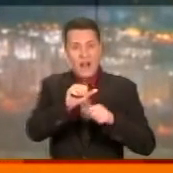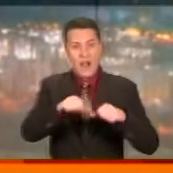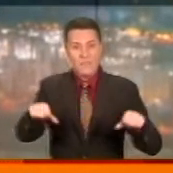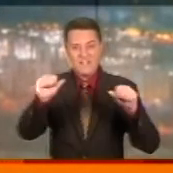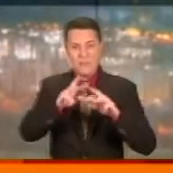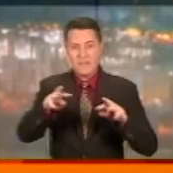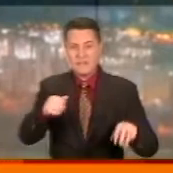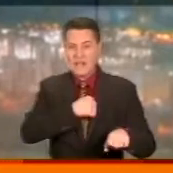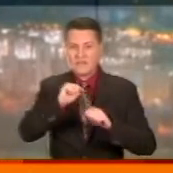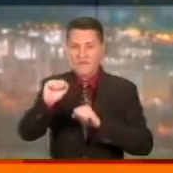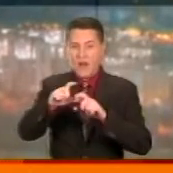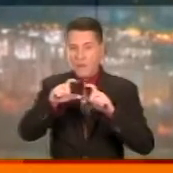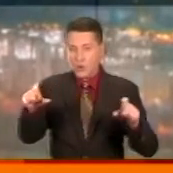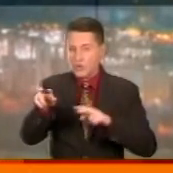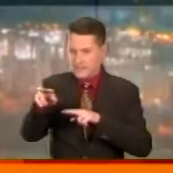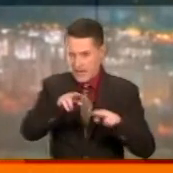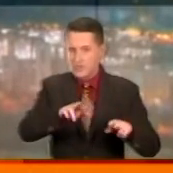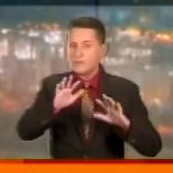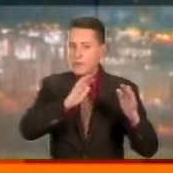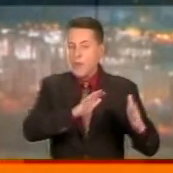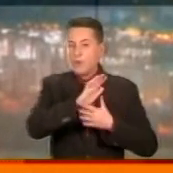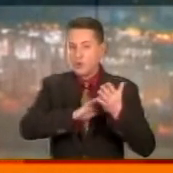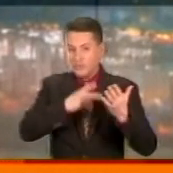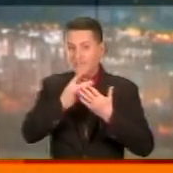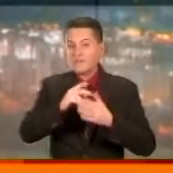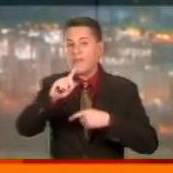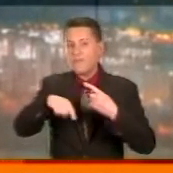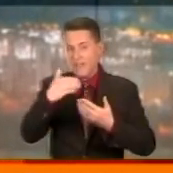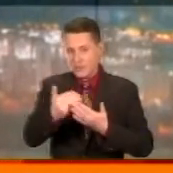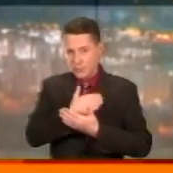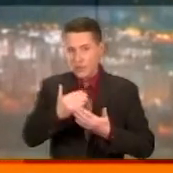оборони. Ми стежимо за подіями і продовження дивіться вже у наступних випусках «Вікон».